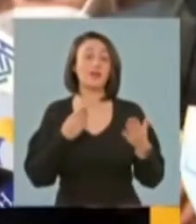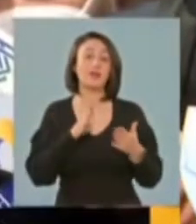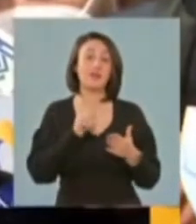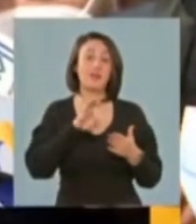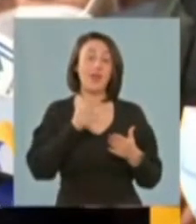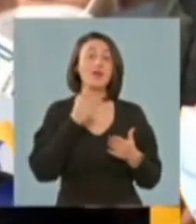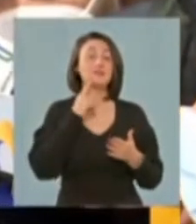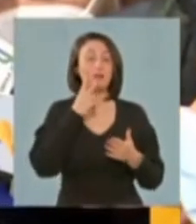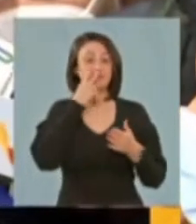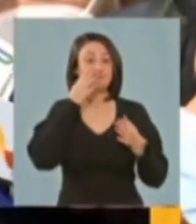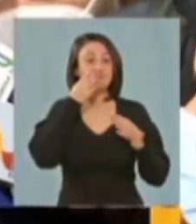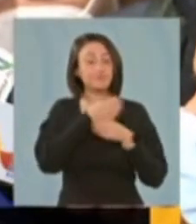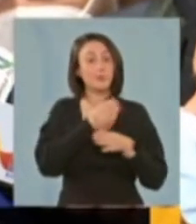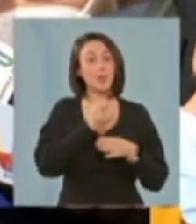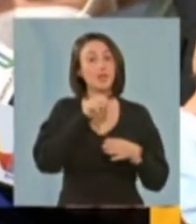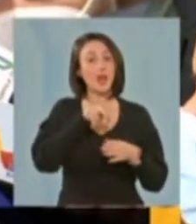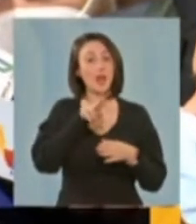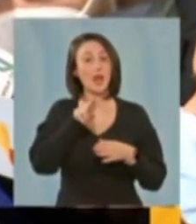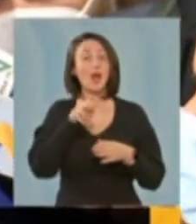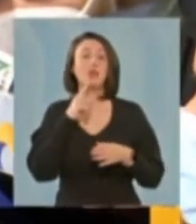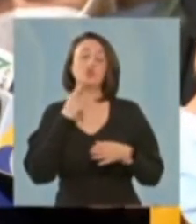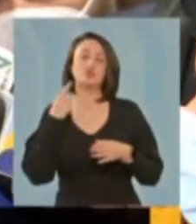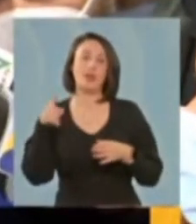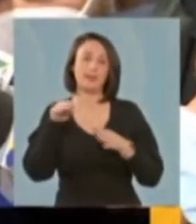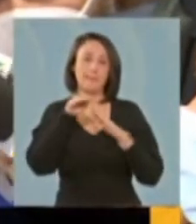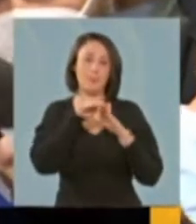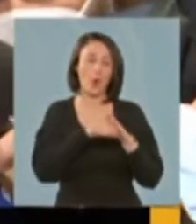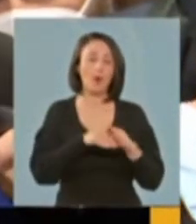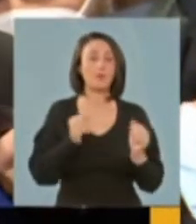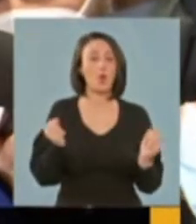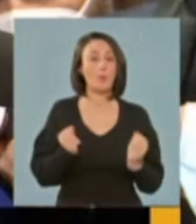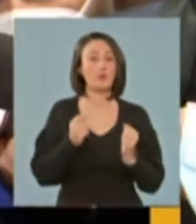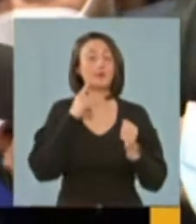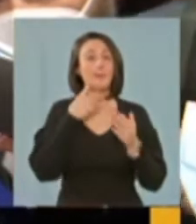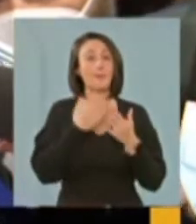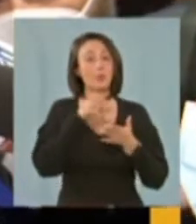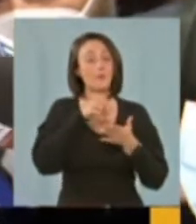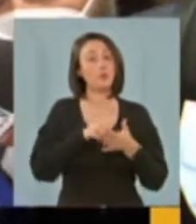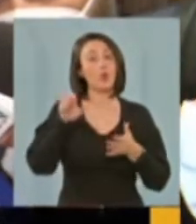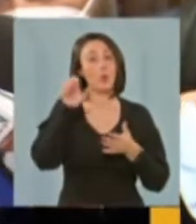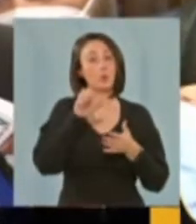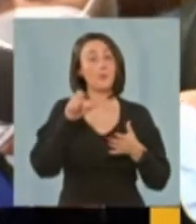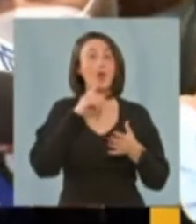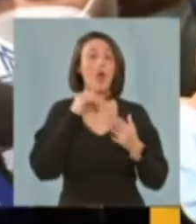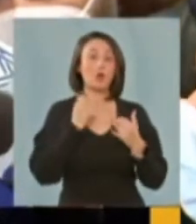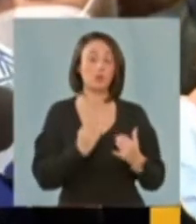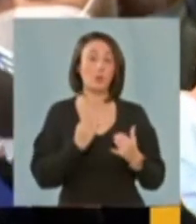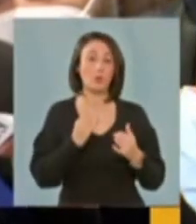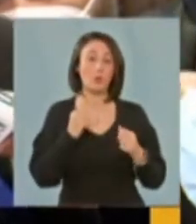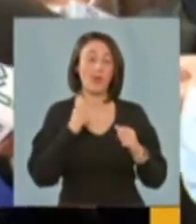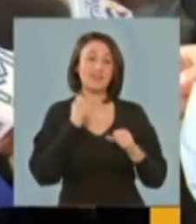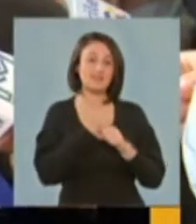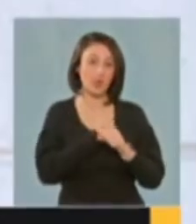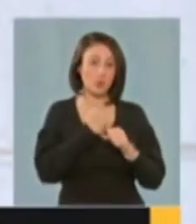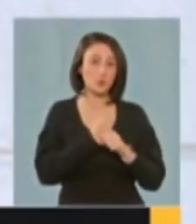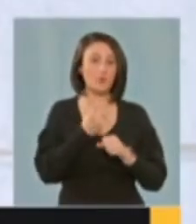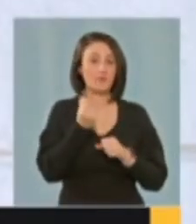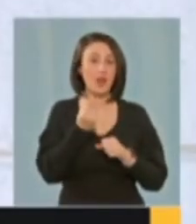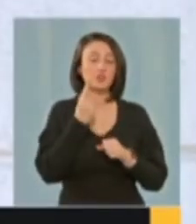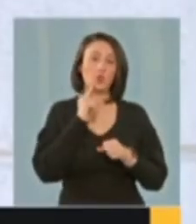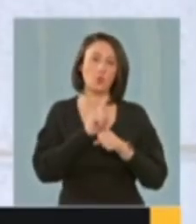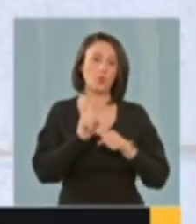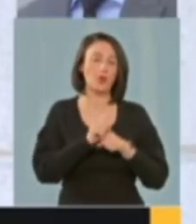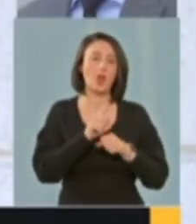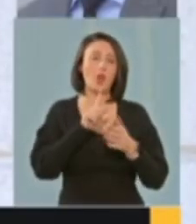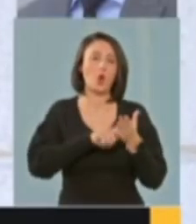Cristian Ghinea s-a concentrat pe PNRR, la celelalte programe operaționale pe fonduri europene din actualul exercițiu financiar, lucrurile sunt de